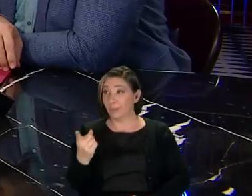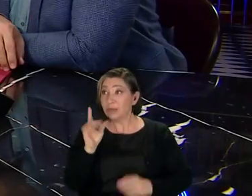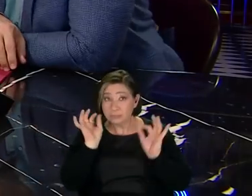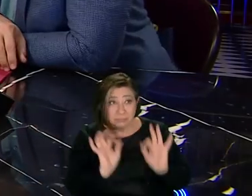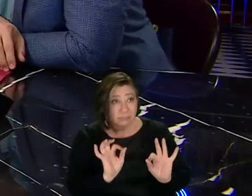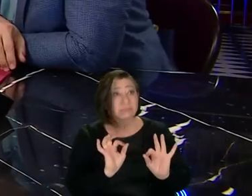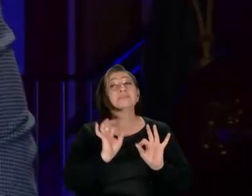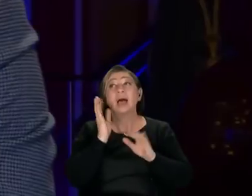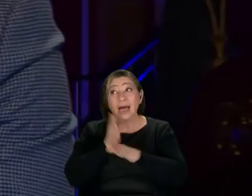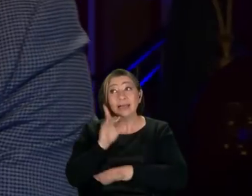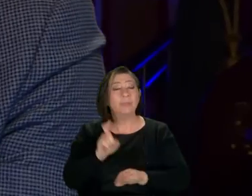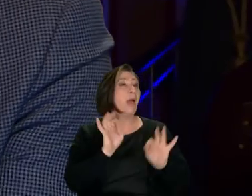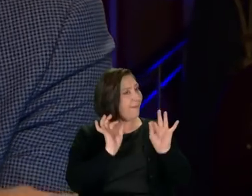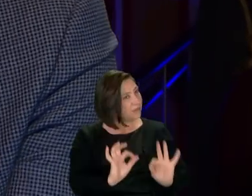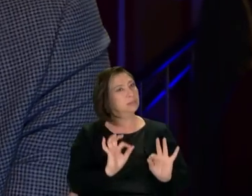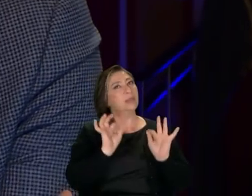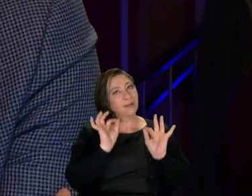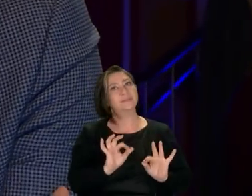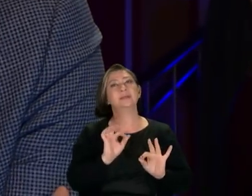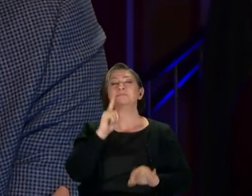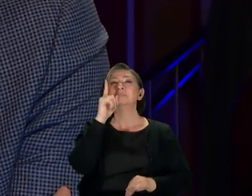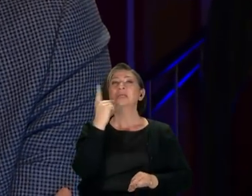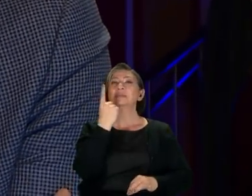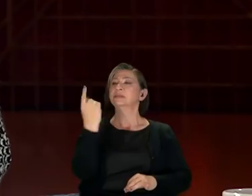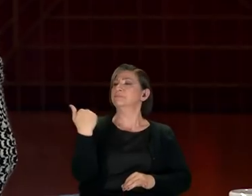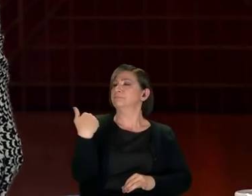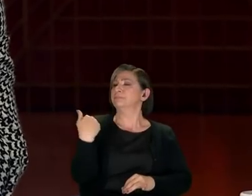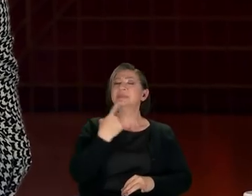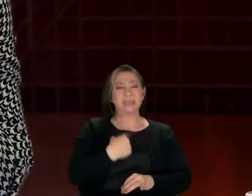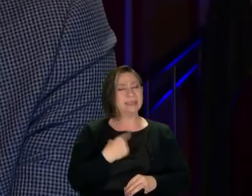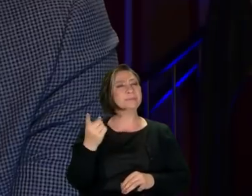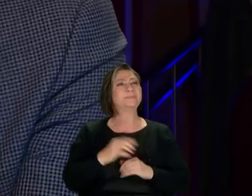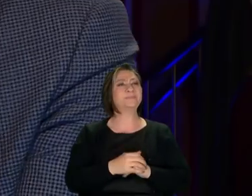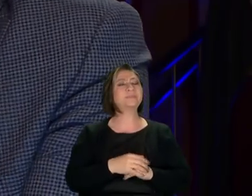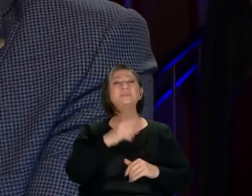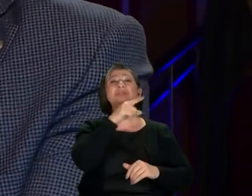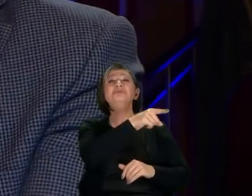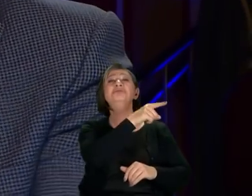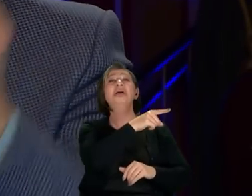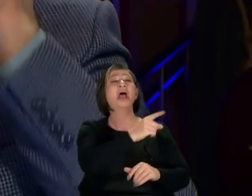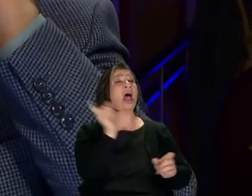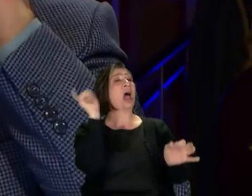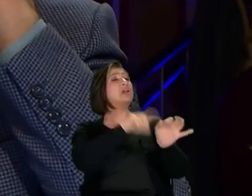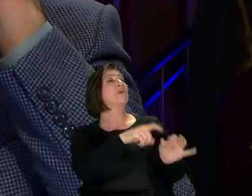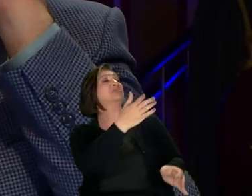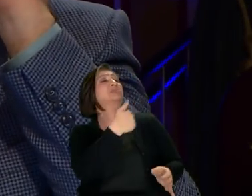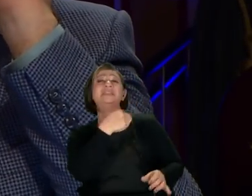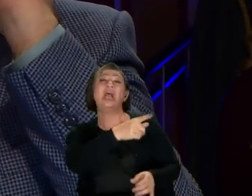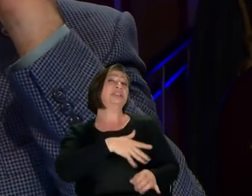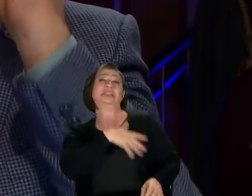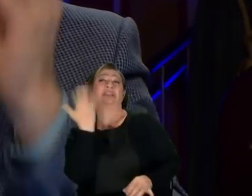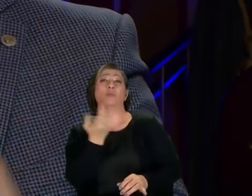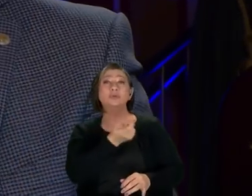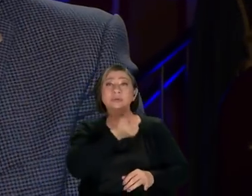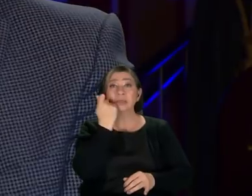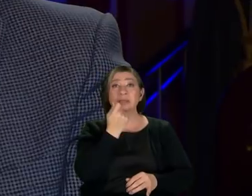Ve öyle. Hakikaten mi? Gerçekten maşallah. Ne yaptı biliyor musunuz bir tanesi? Bana dedi ki, sen dedi atanmışsın, seni burada istemiyoruz